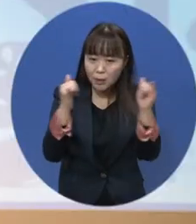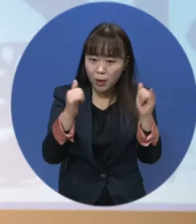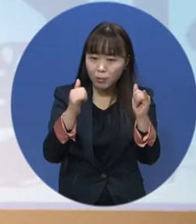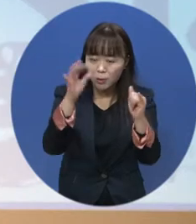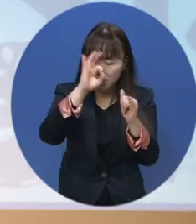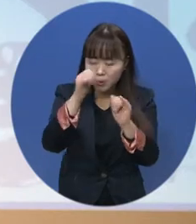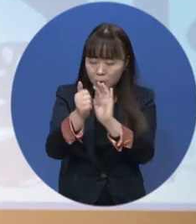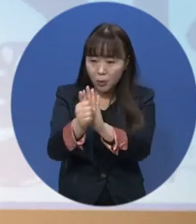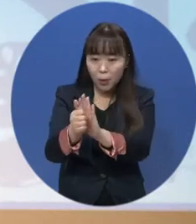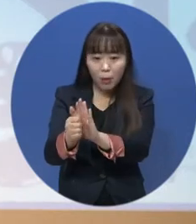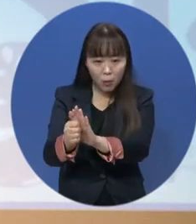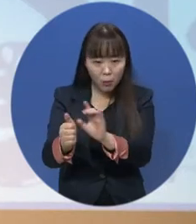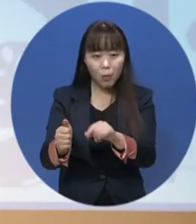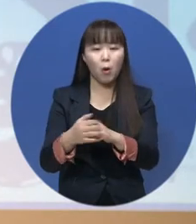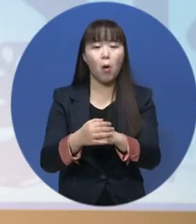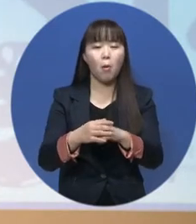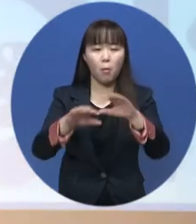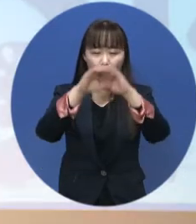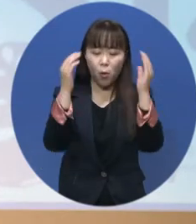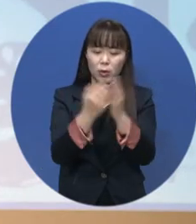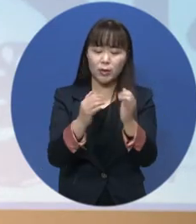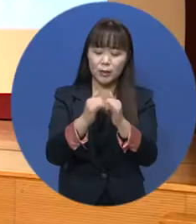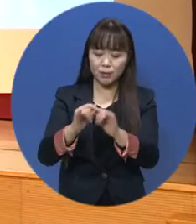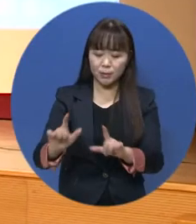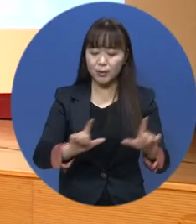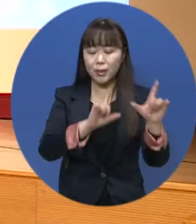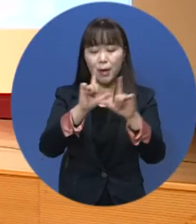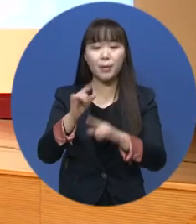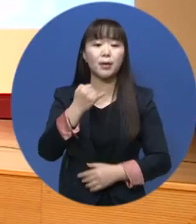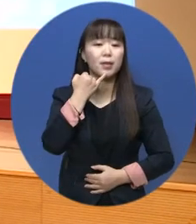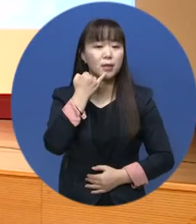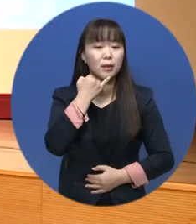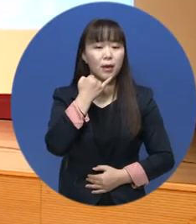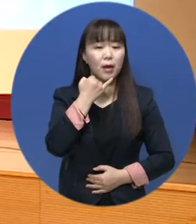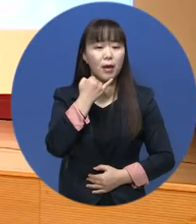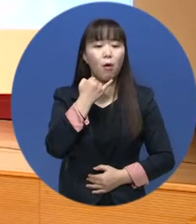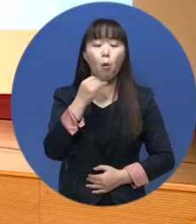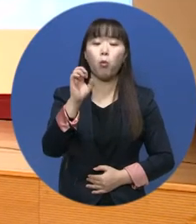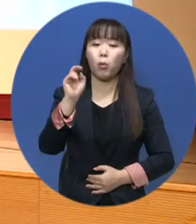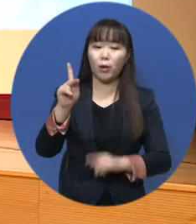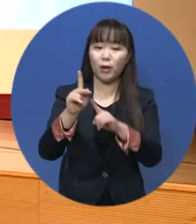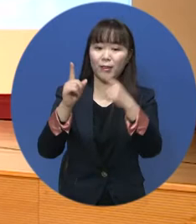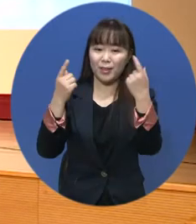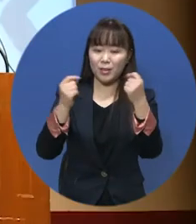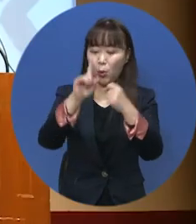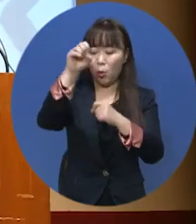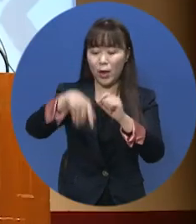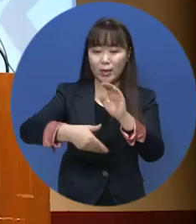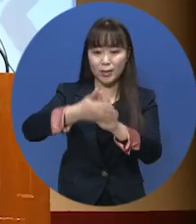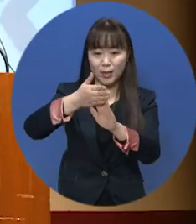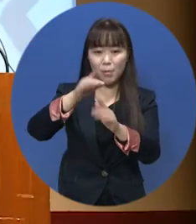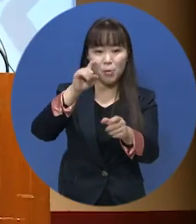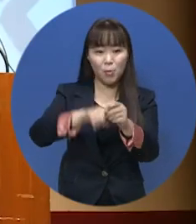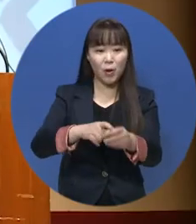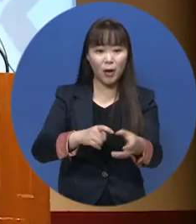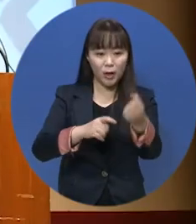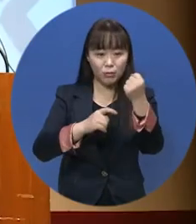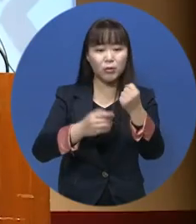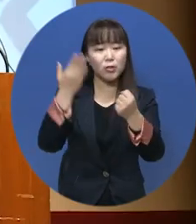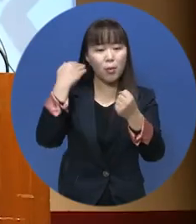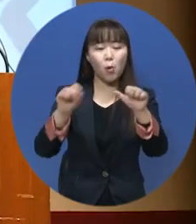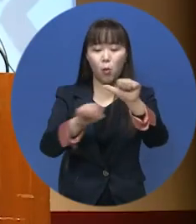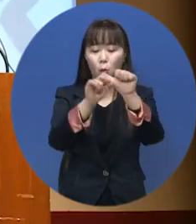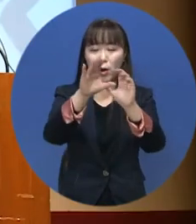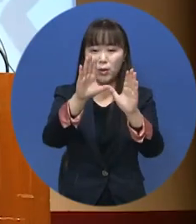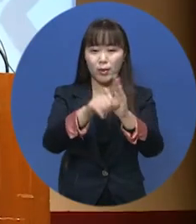도우며 고향 시민 모두의 삶이 괜찮아지는 이츠오케이 고향시를 목표로 지난해 5월